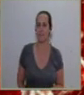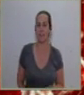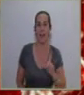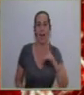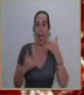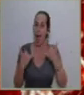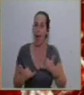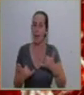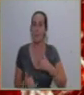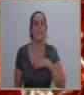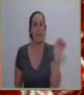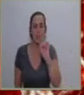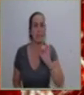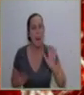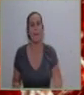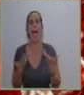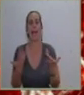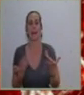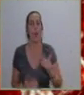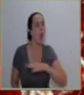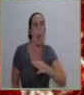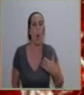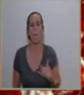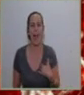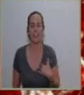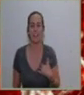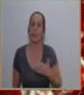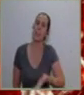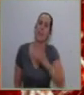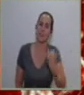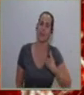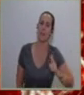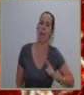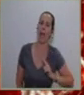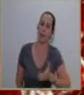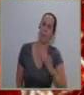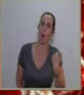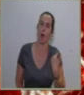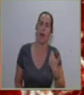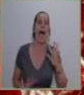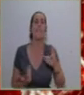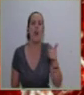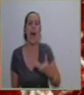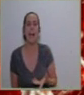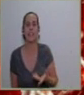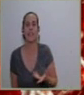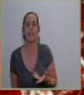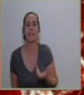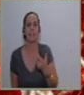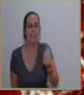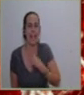אז עכשיו אני נוסע, כמה שיותר מהר. לא אכפת לי, תבוא עכשיו, אני מחכה לך פה, תבוא. איפה אתה? תן לי